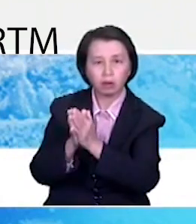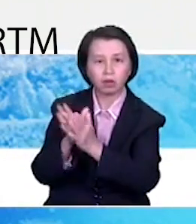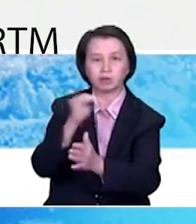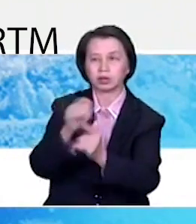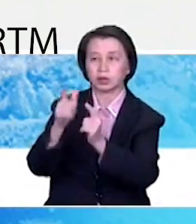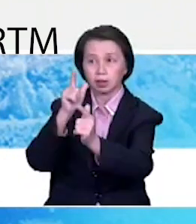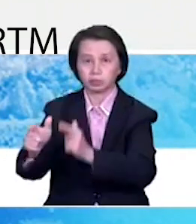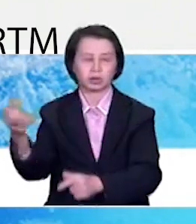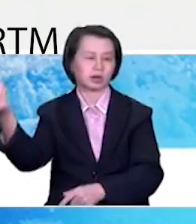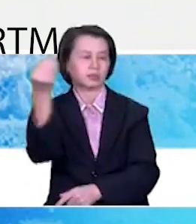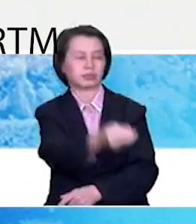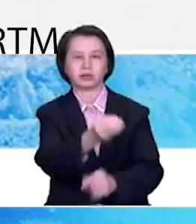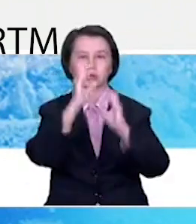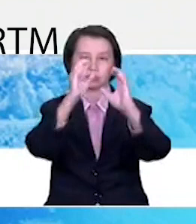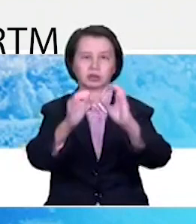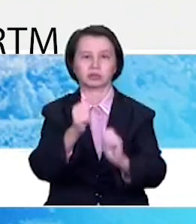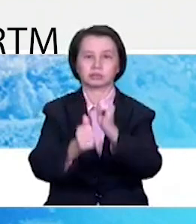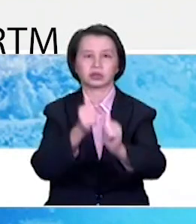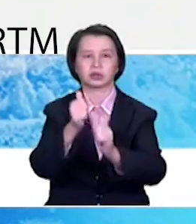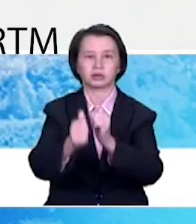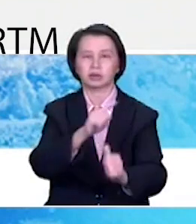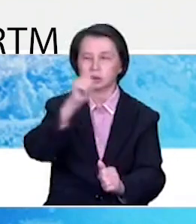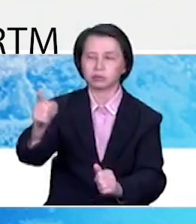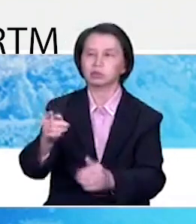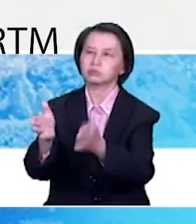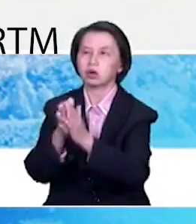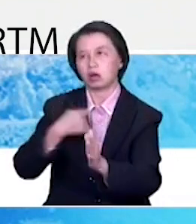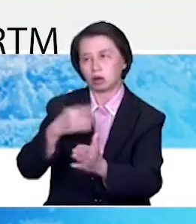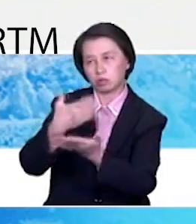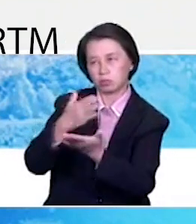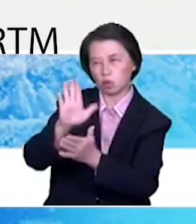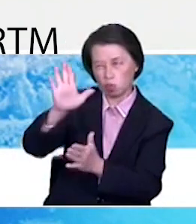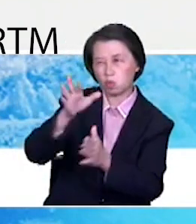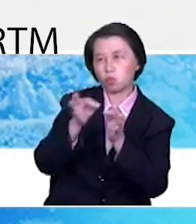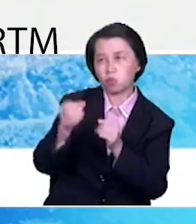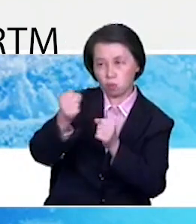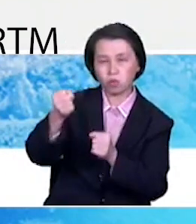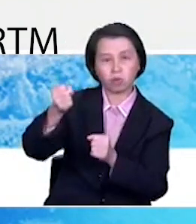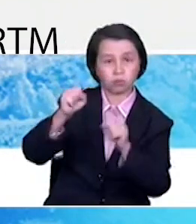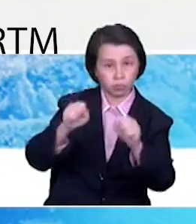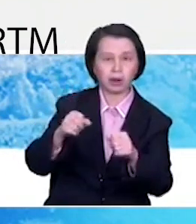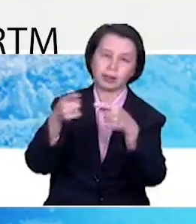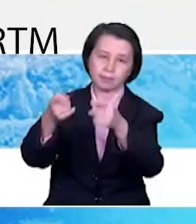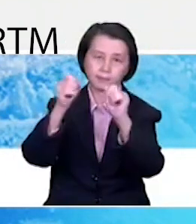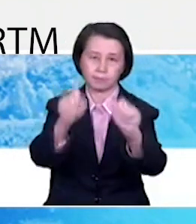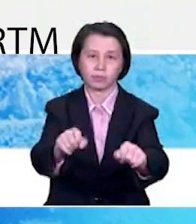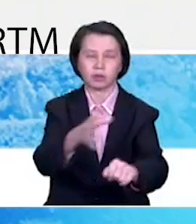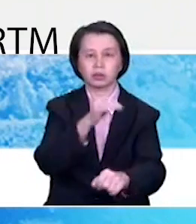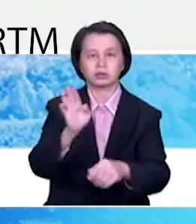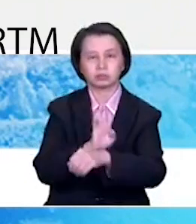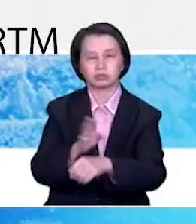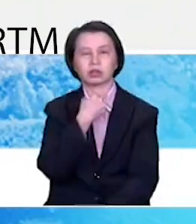dan kelulusan akan diberikan secara automatik. Kemudahan ini juga ditawarkan pada pengusaha PKS